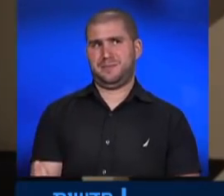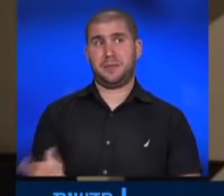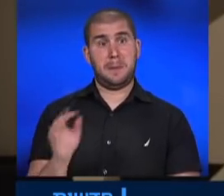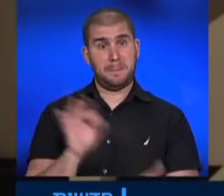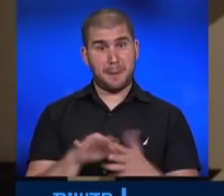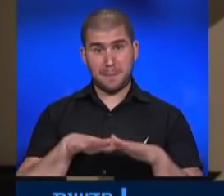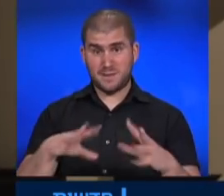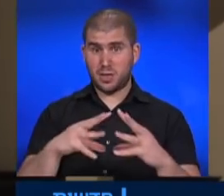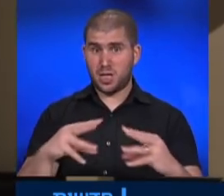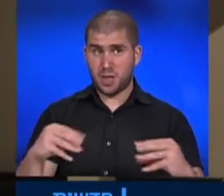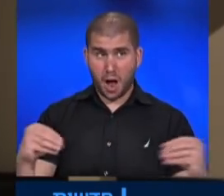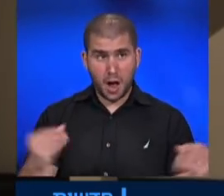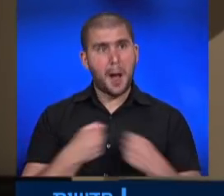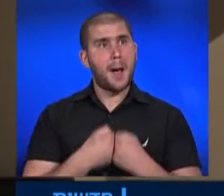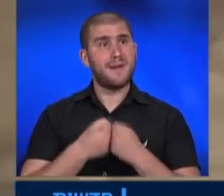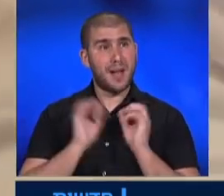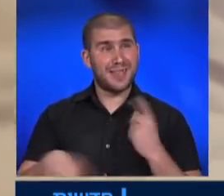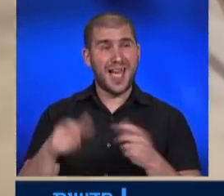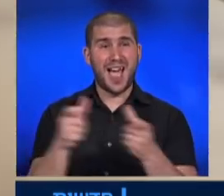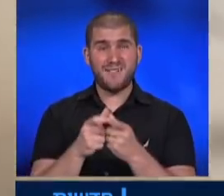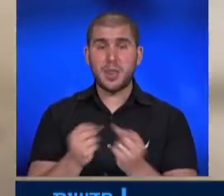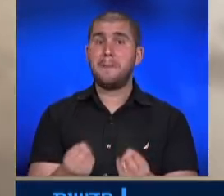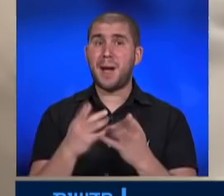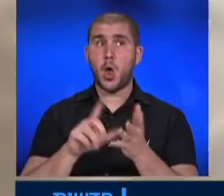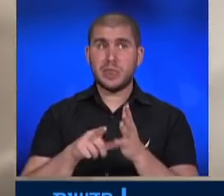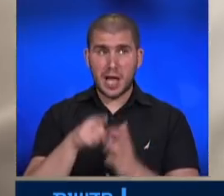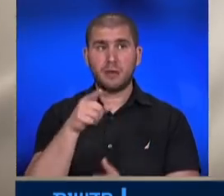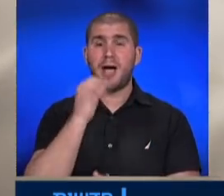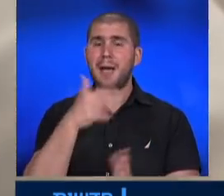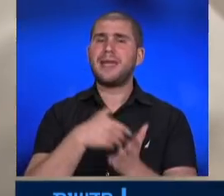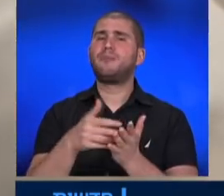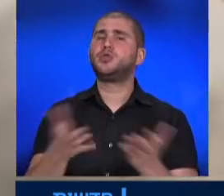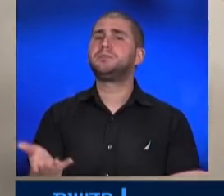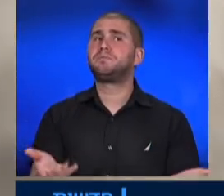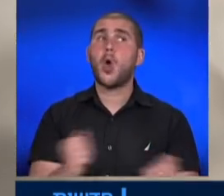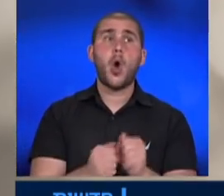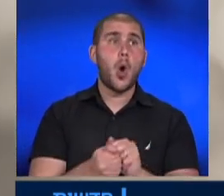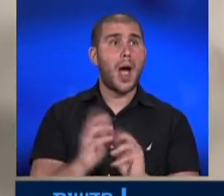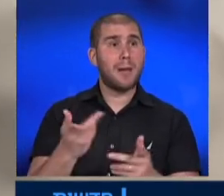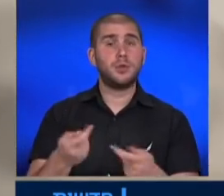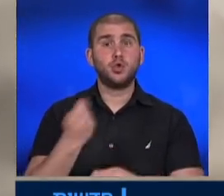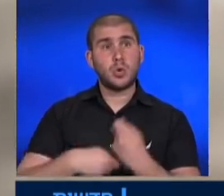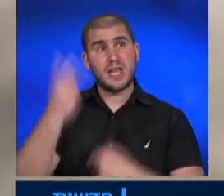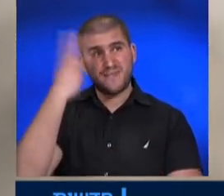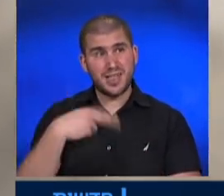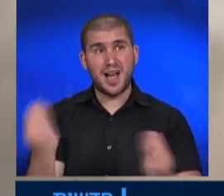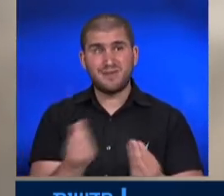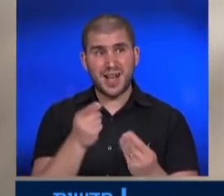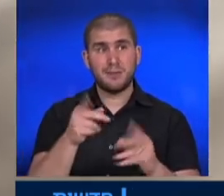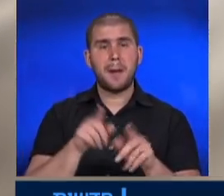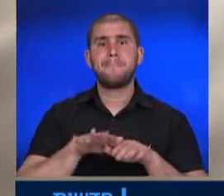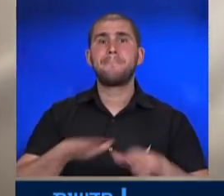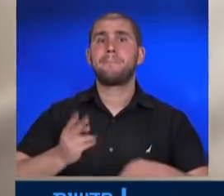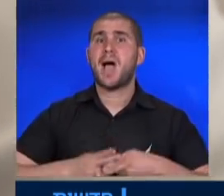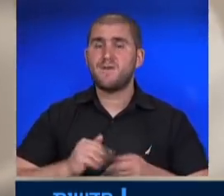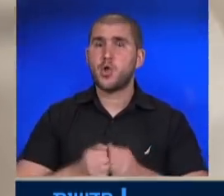תידח, המאבק האמיתי של חברות הביוטק, האם הוא יימשך? או האם השוק יבין שלדברים האלה, המגפות,